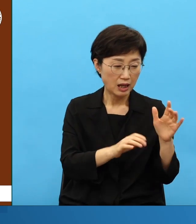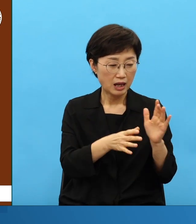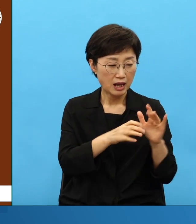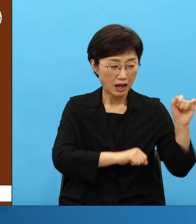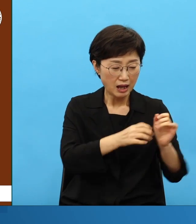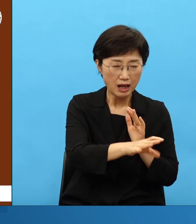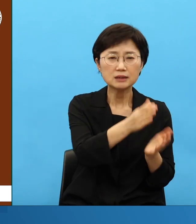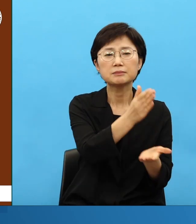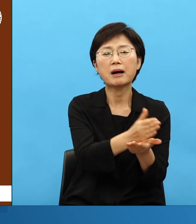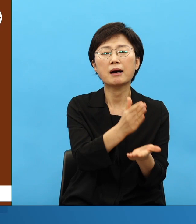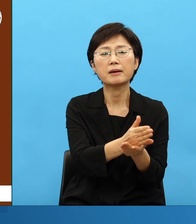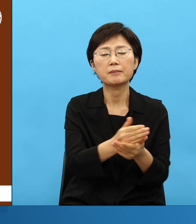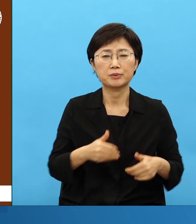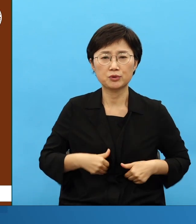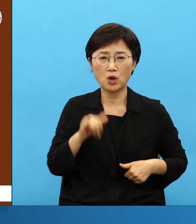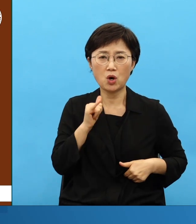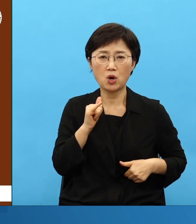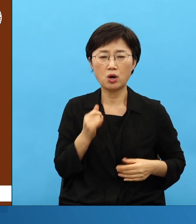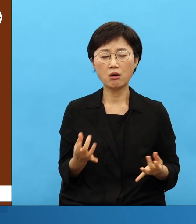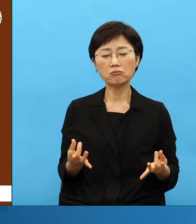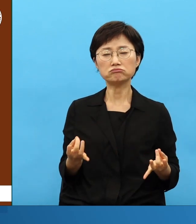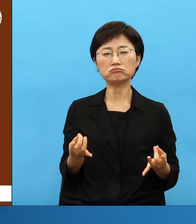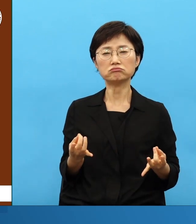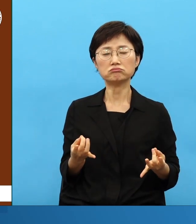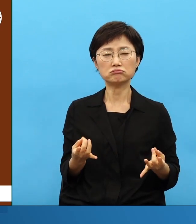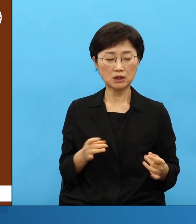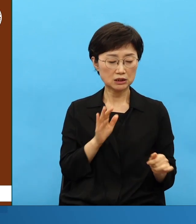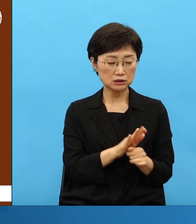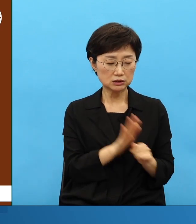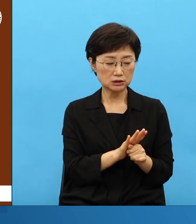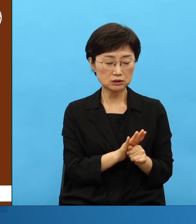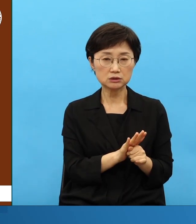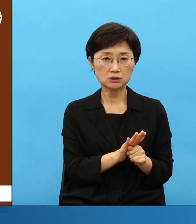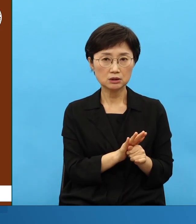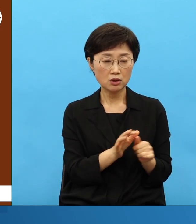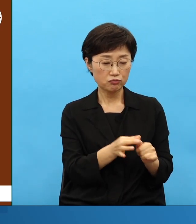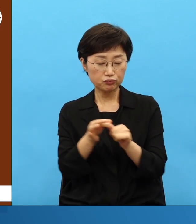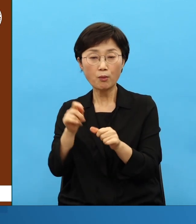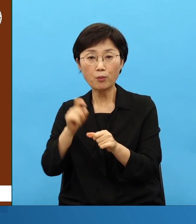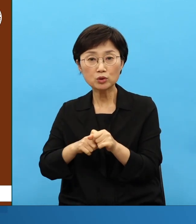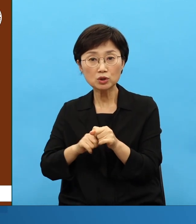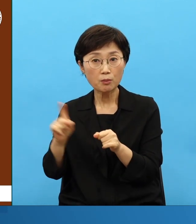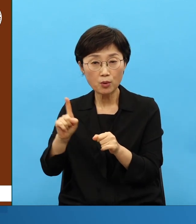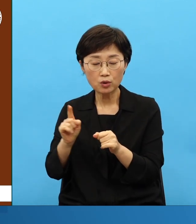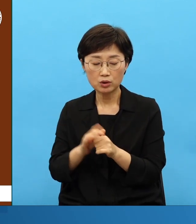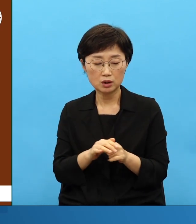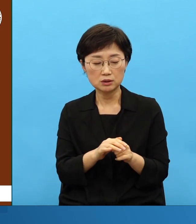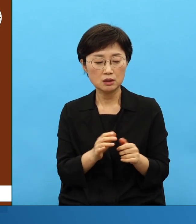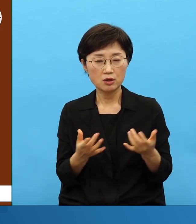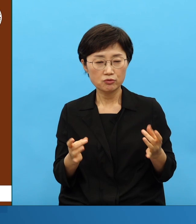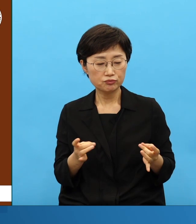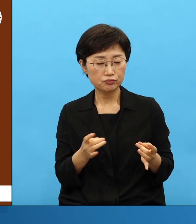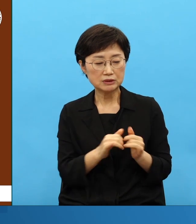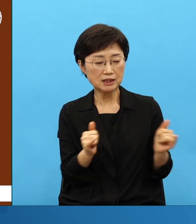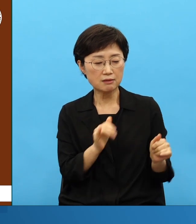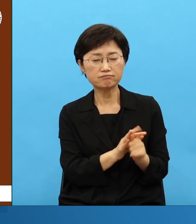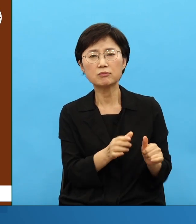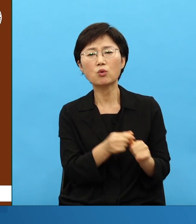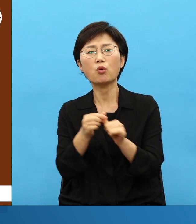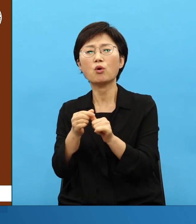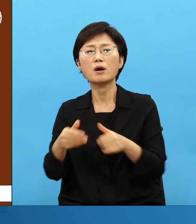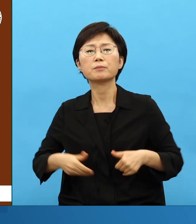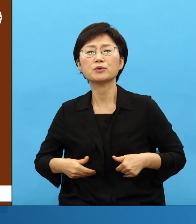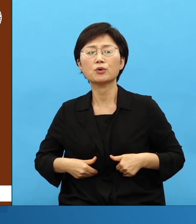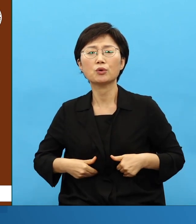말했습니다. 이어 명상을 살리는 거룩한 묵상 시대를 열라고 전하며 정확한 언약 잡고 5분에서